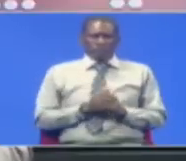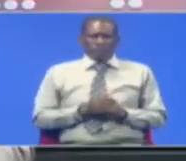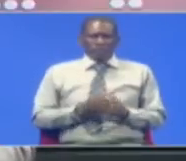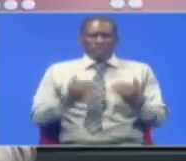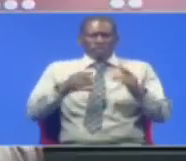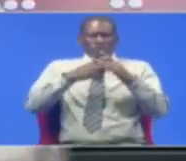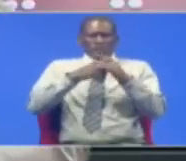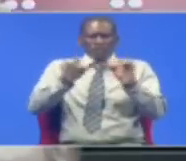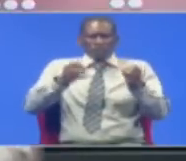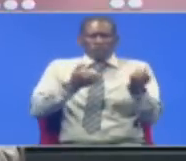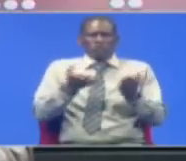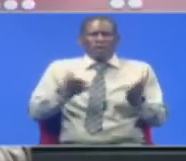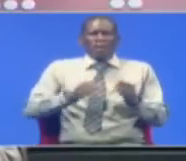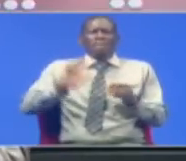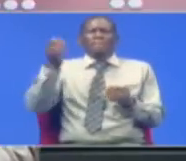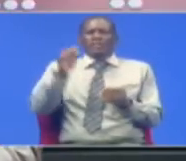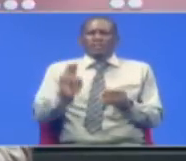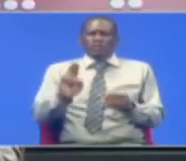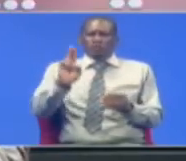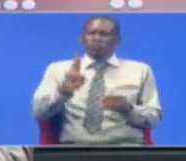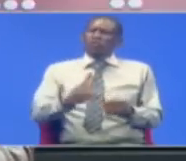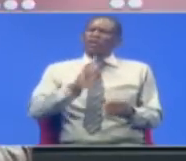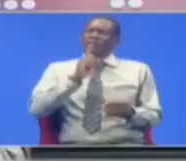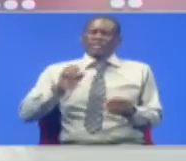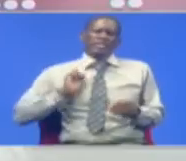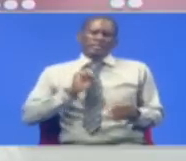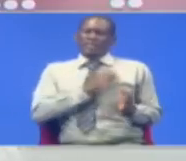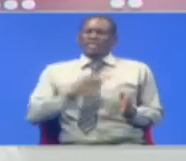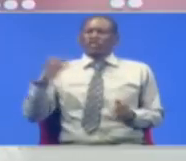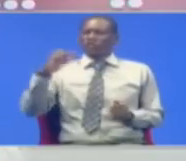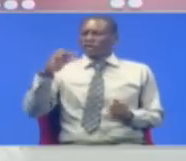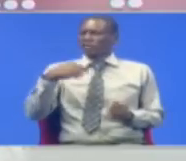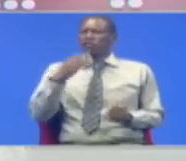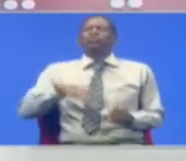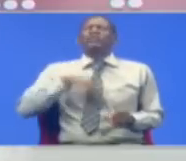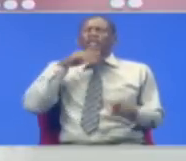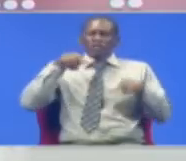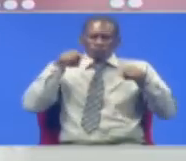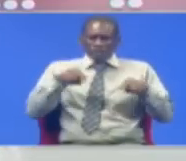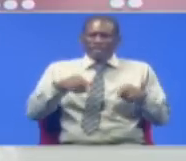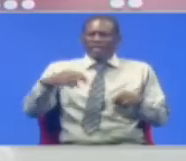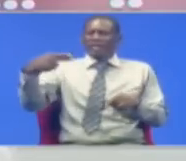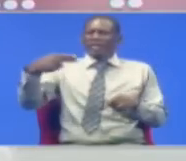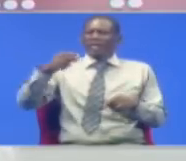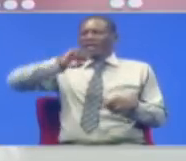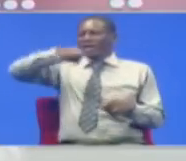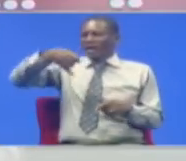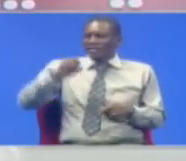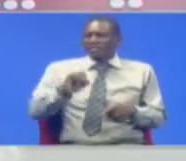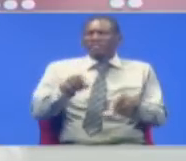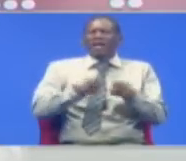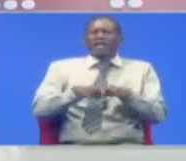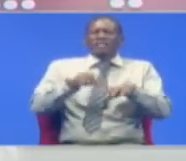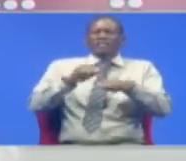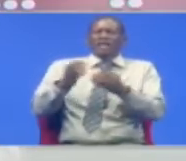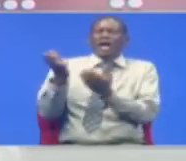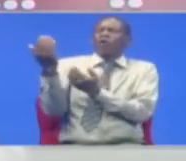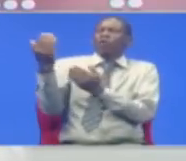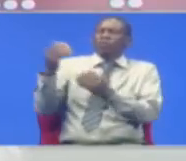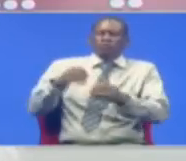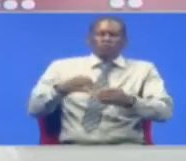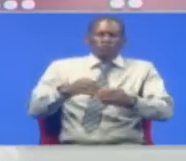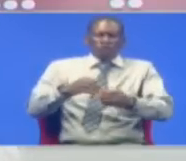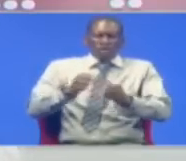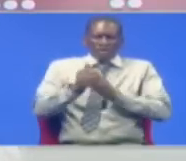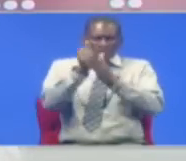Tunaanzia kwa taarifa ambapo Rais Uhuru Kenyatta amemtaja Seneta wa Garissa aliyefariki leo Yusuf Haji kama kiongozi wa kutegemewa na mwingi wa hekima.